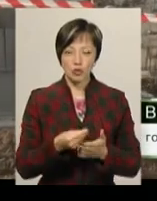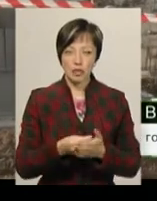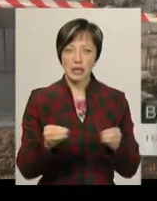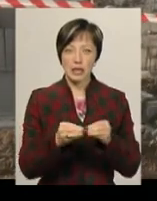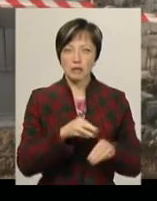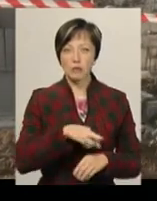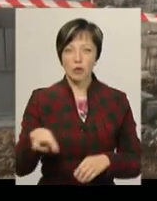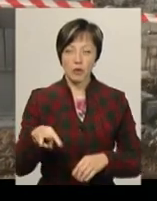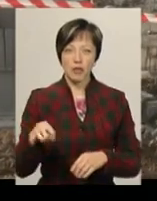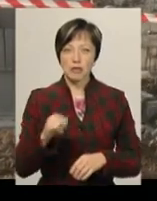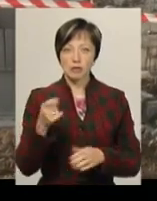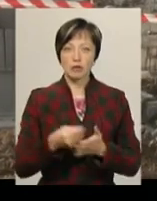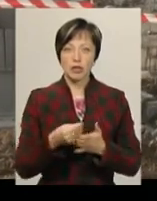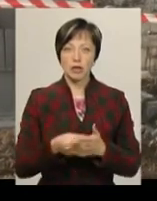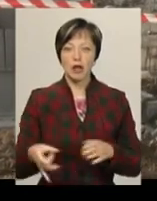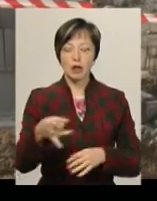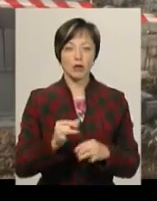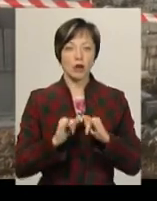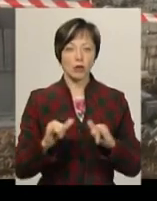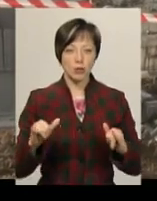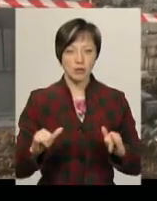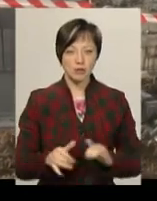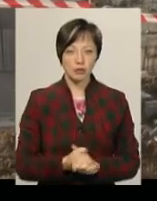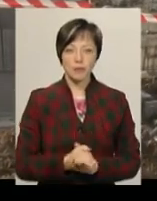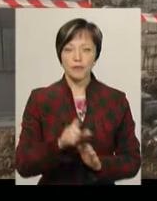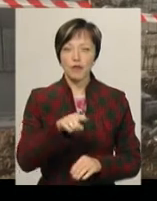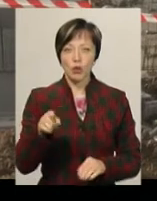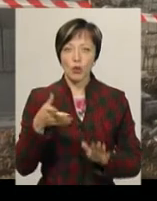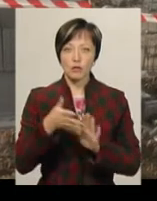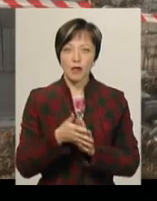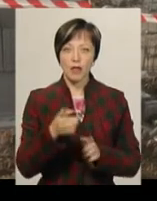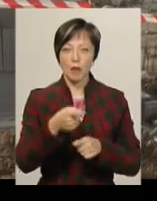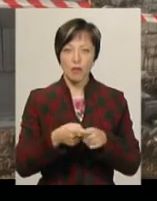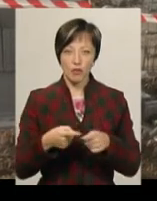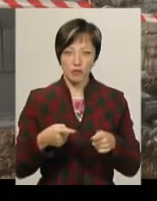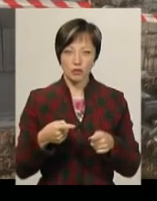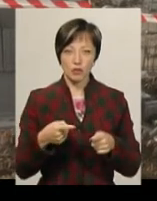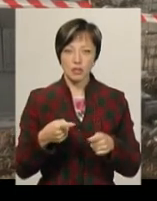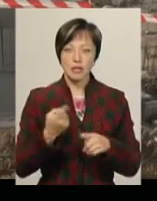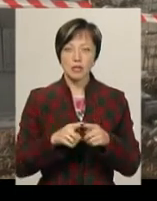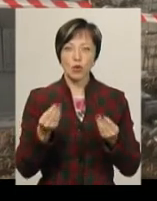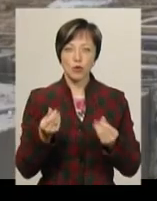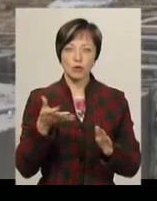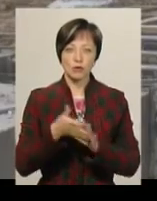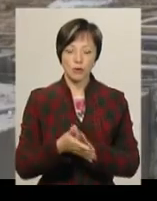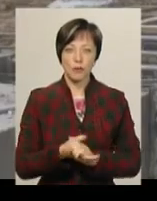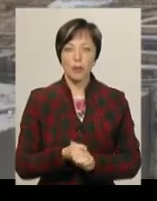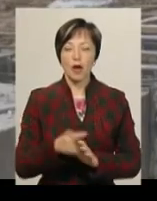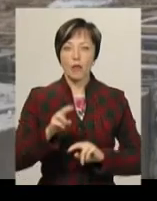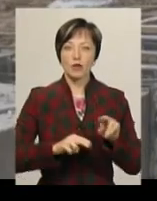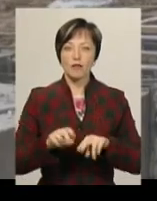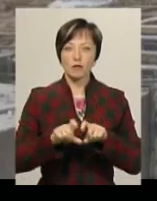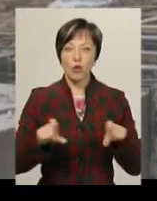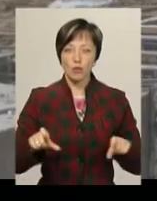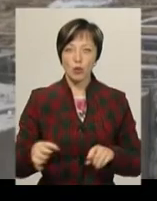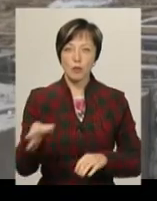10 мільйонів із бюджету регіонального розвитку. Вони осваюються, уже наполовину ці кошти освоєні. Будівництво корпусу